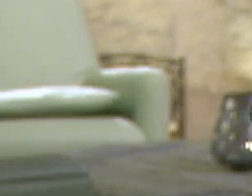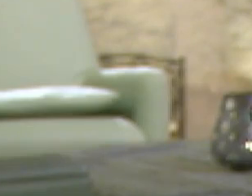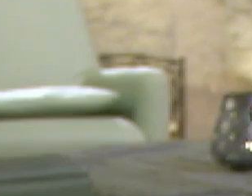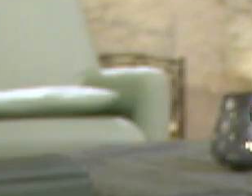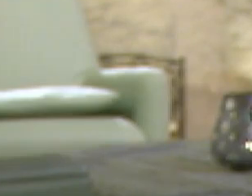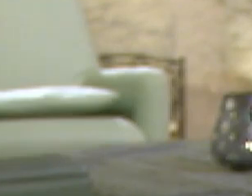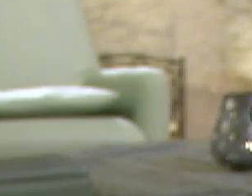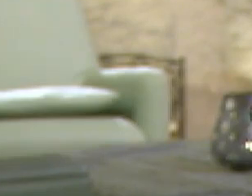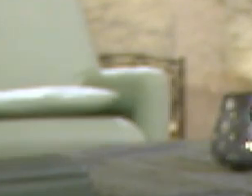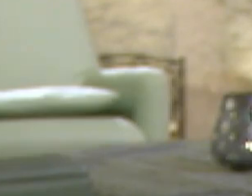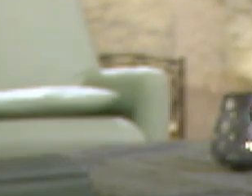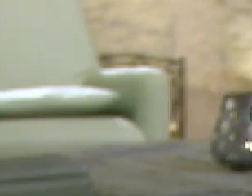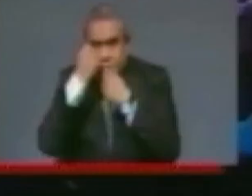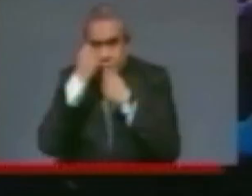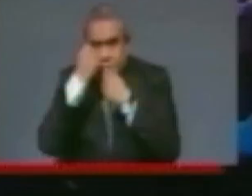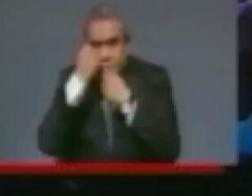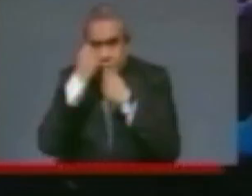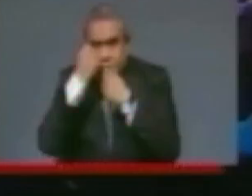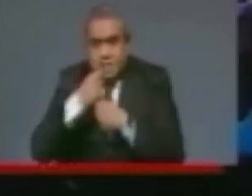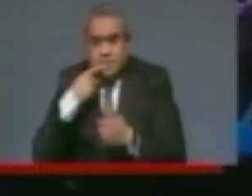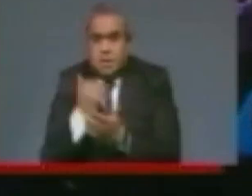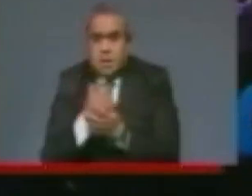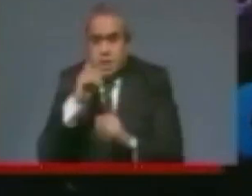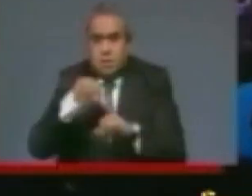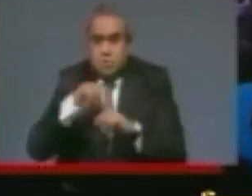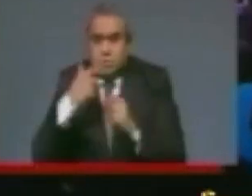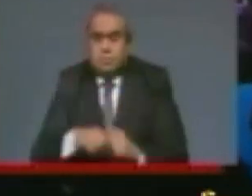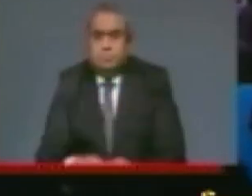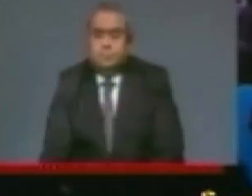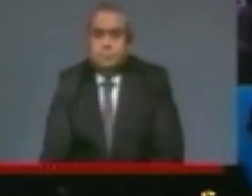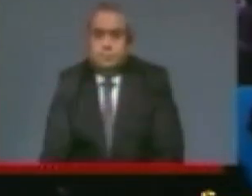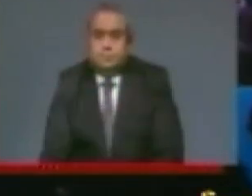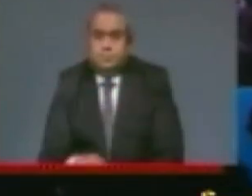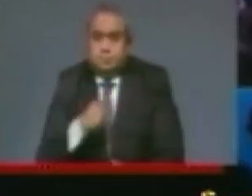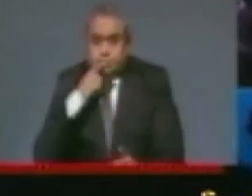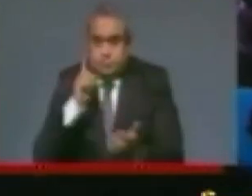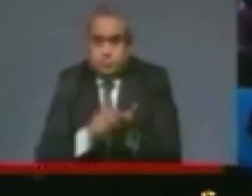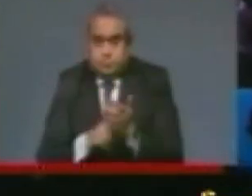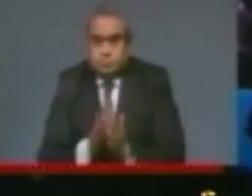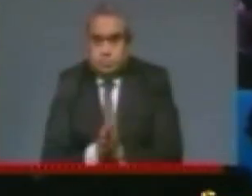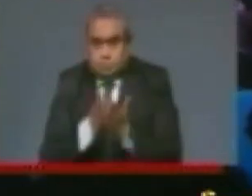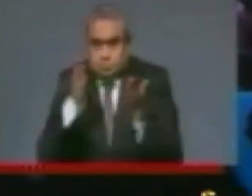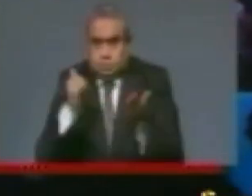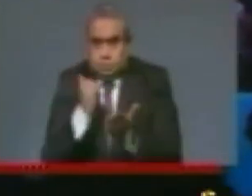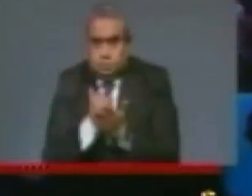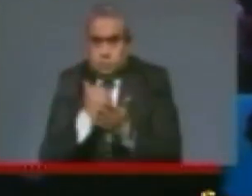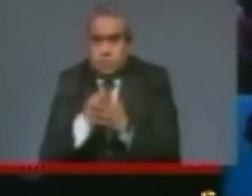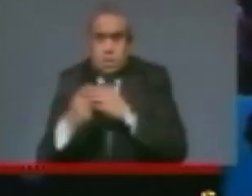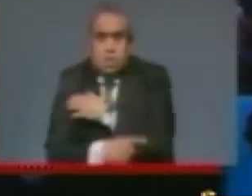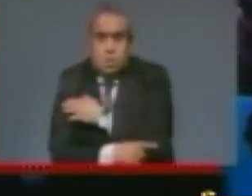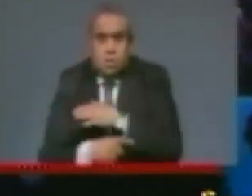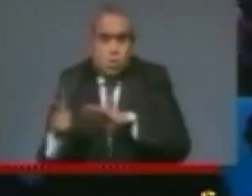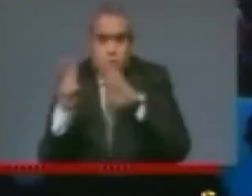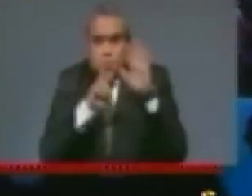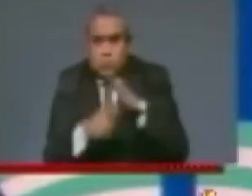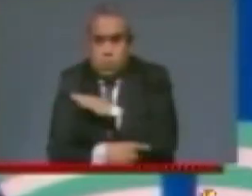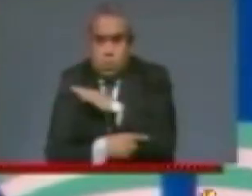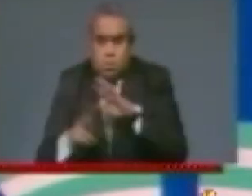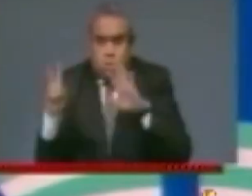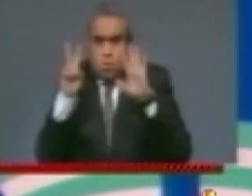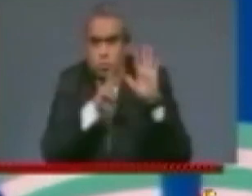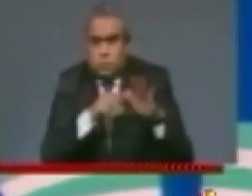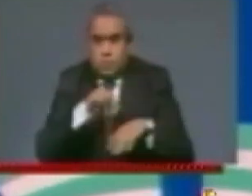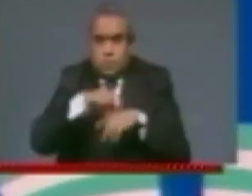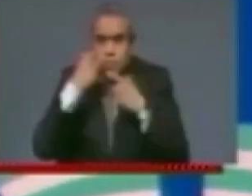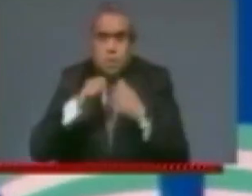اتظلموا كتير واستنوا كتير الحقيقه يمكن من بدعه اسابيع كان سياده الرئيس مشرفنا في